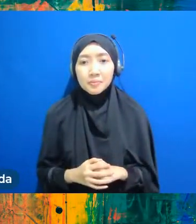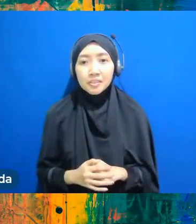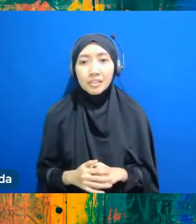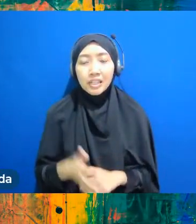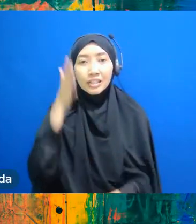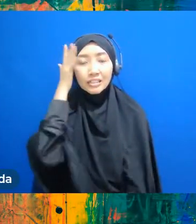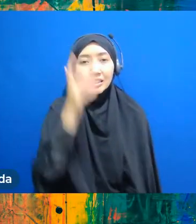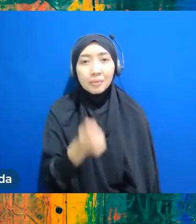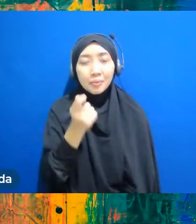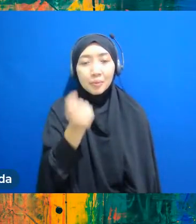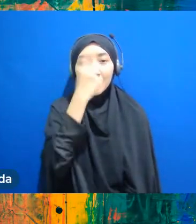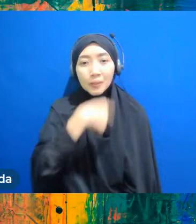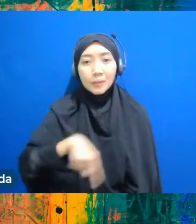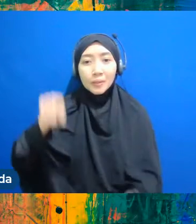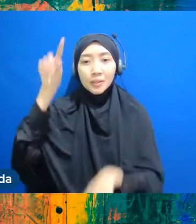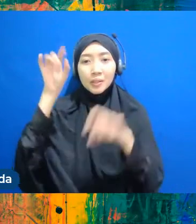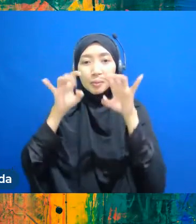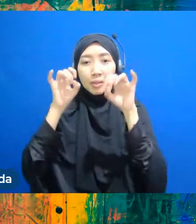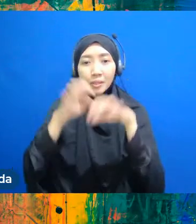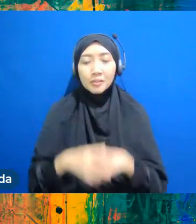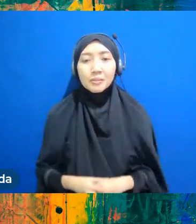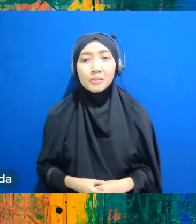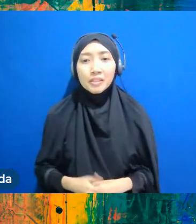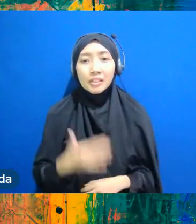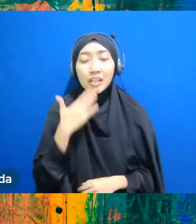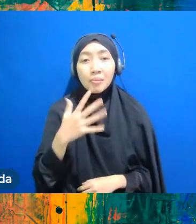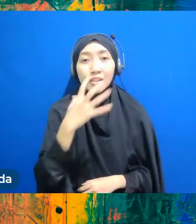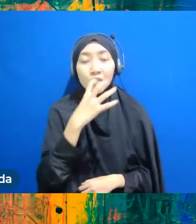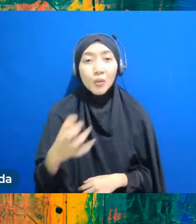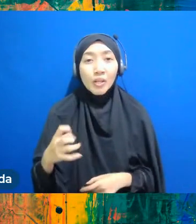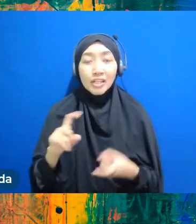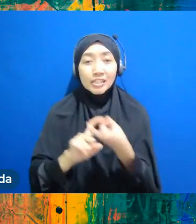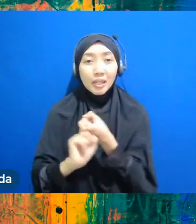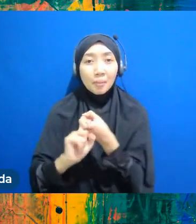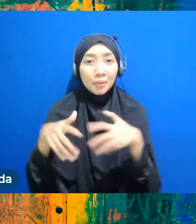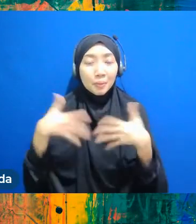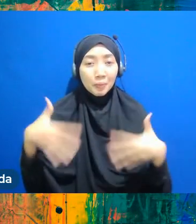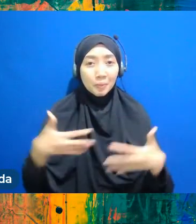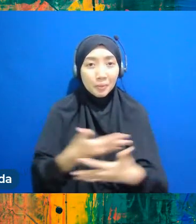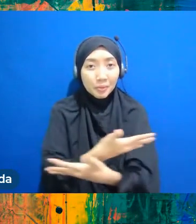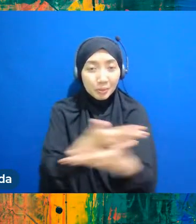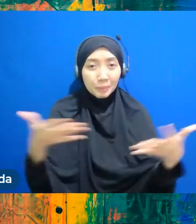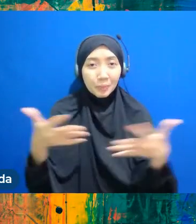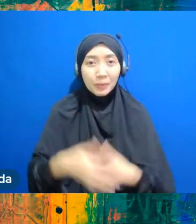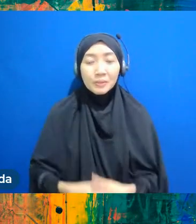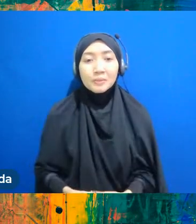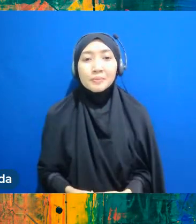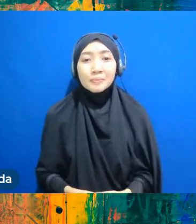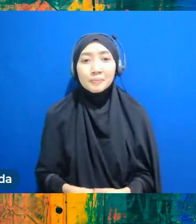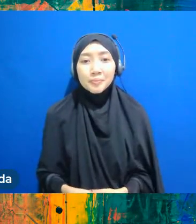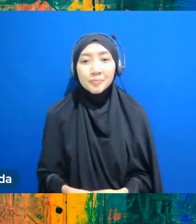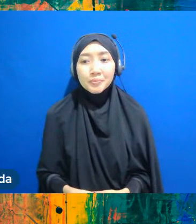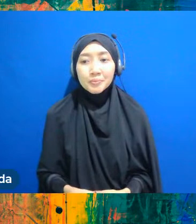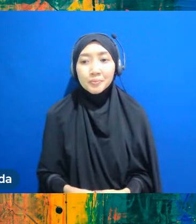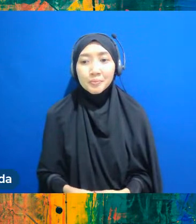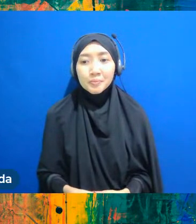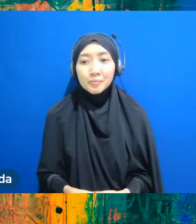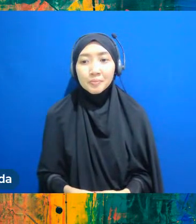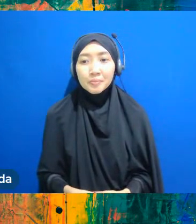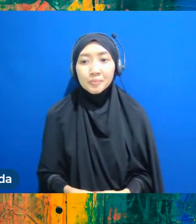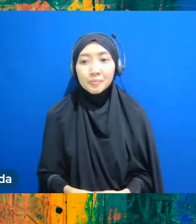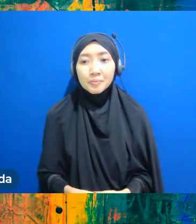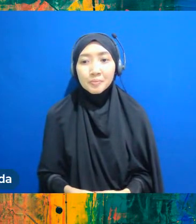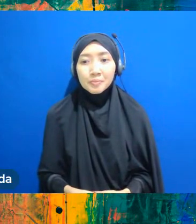Assalamualaikum warahmatullahi wabarakatuh. Selamat sore sahabat luar biasa, Classmate dan Insan Edukasi. Apa kabar